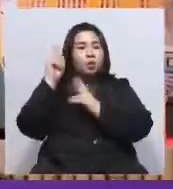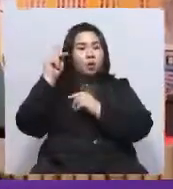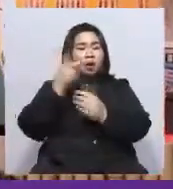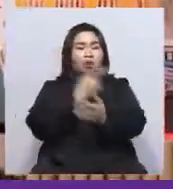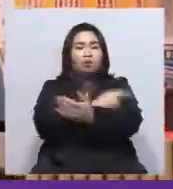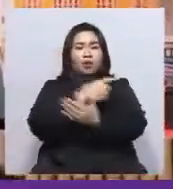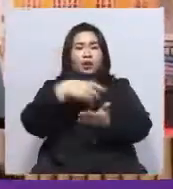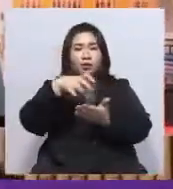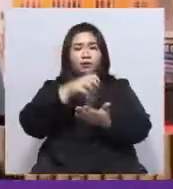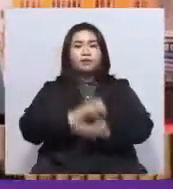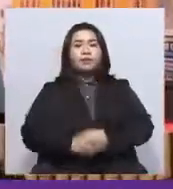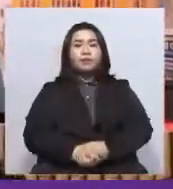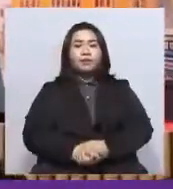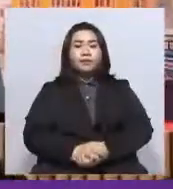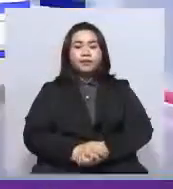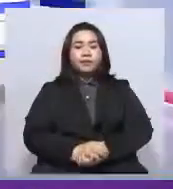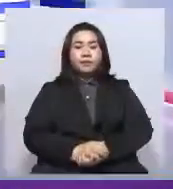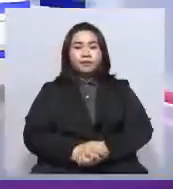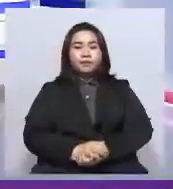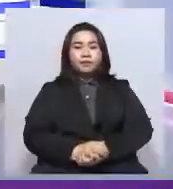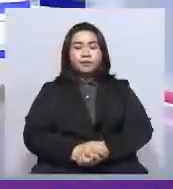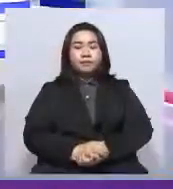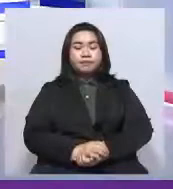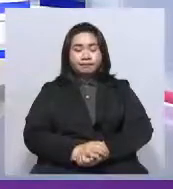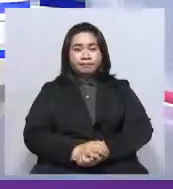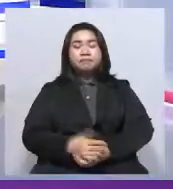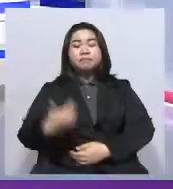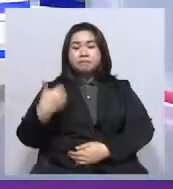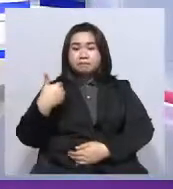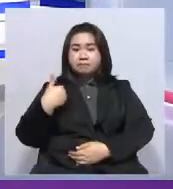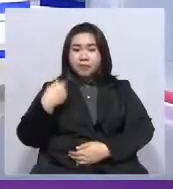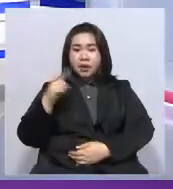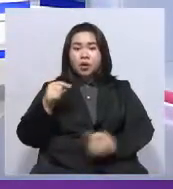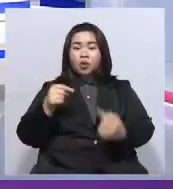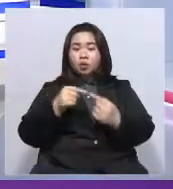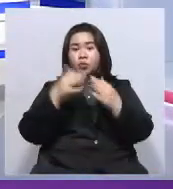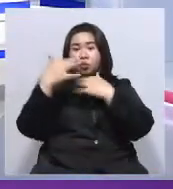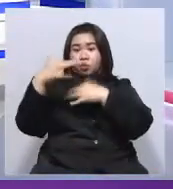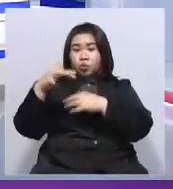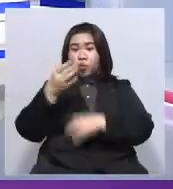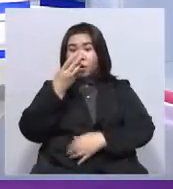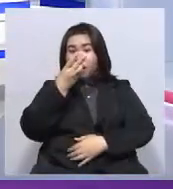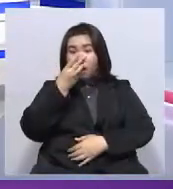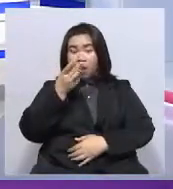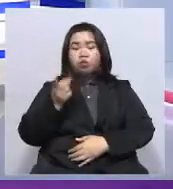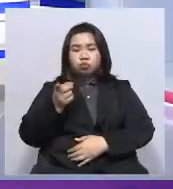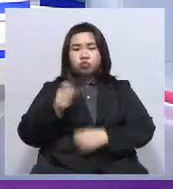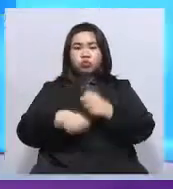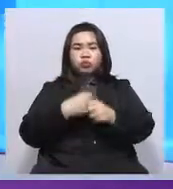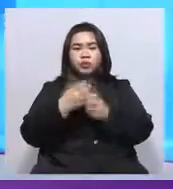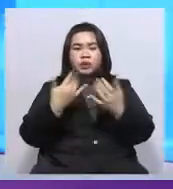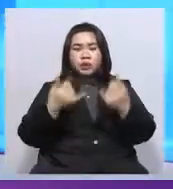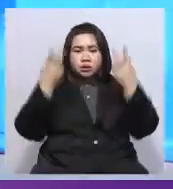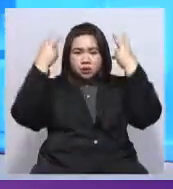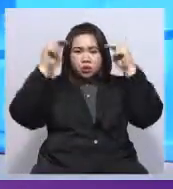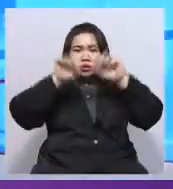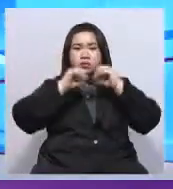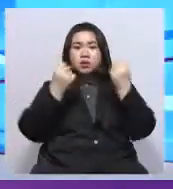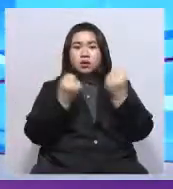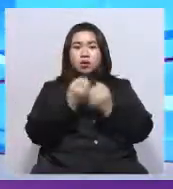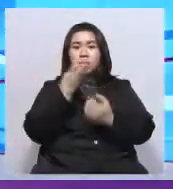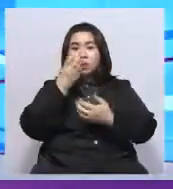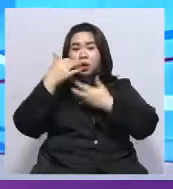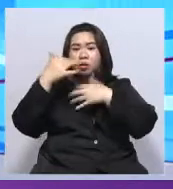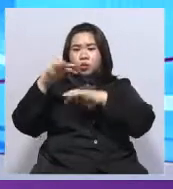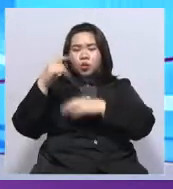ภูเก็ตรายงาน ส่วนทิศทางทางการส่งออกข้าวปีนี้ค่ะนายกสมาคมผู้ส่งออกข้าวไท